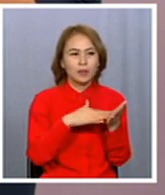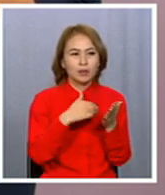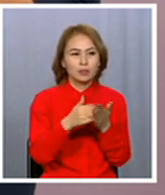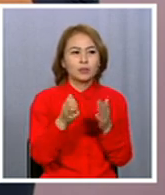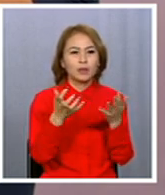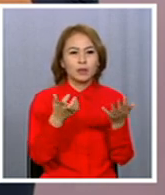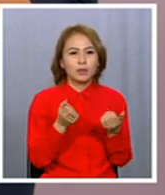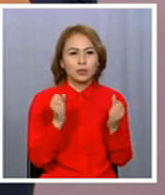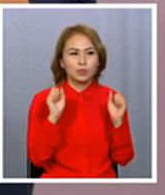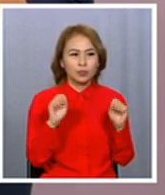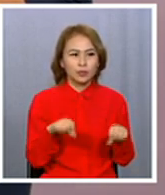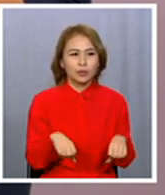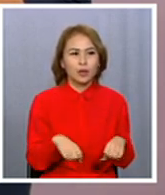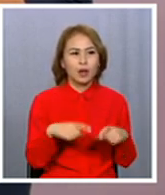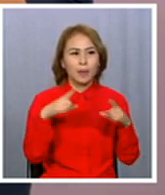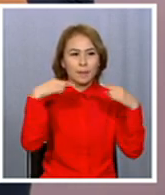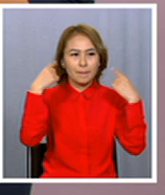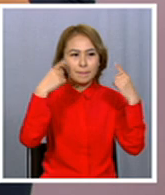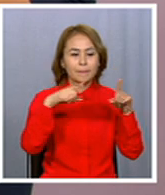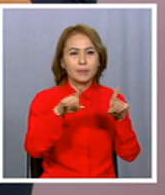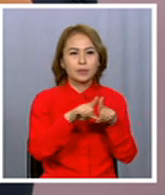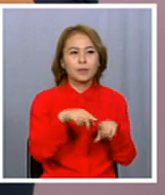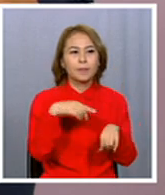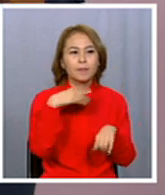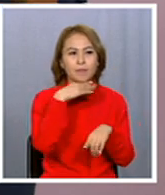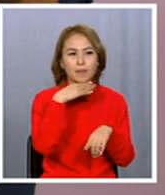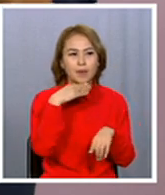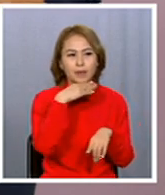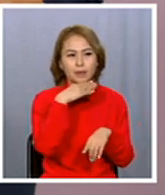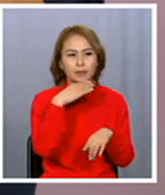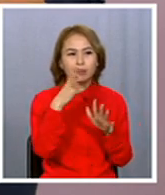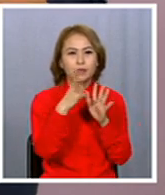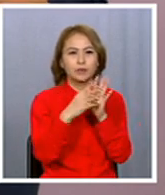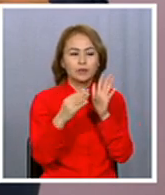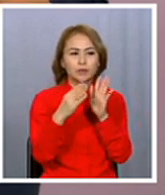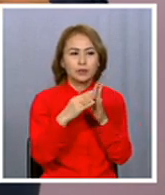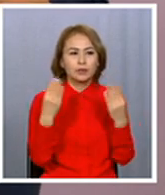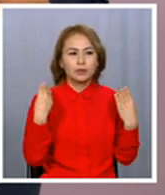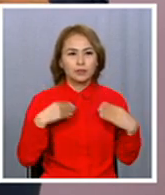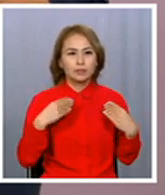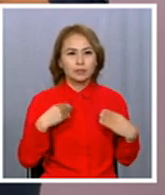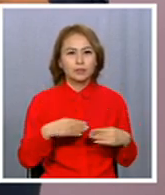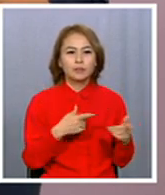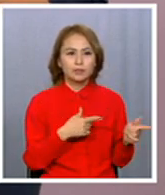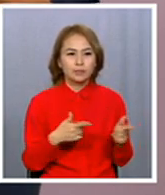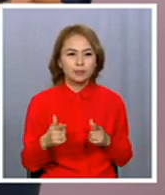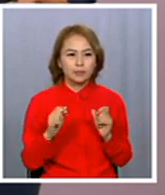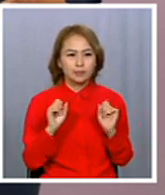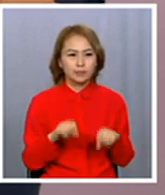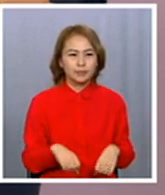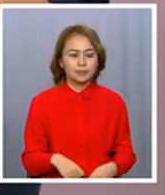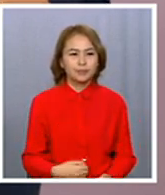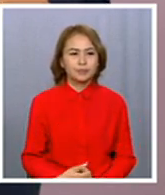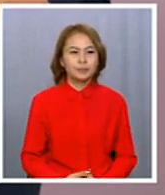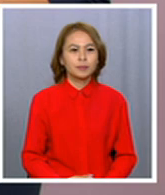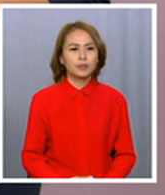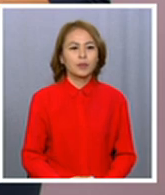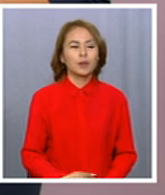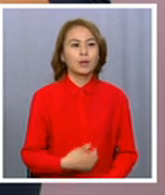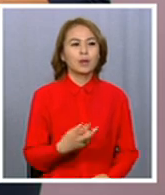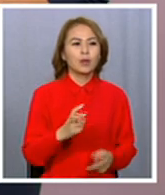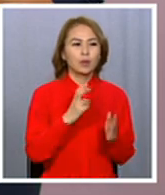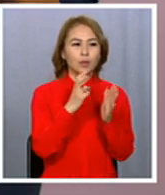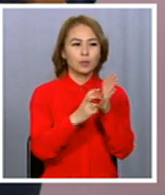екенбіз. Қойдың да етін жейміз және жүнінен киімдер дайындауға болады екен. Себебі қойдың жүні